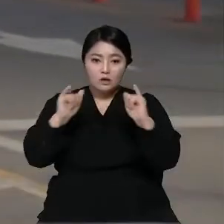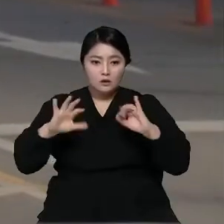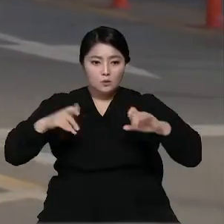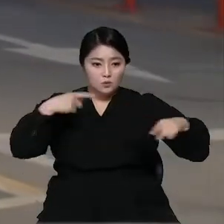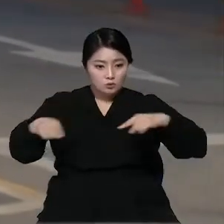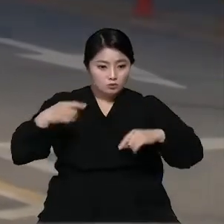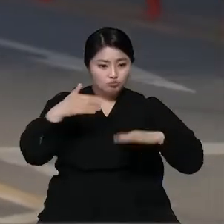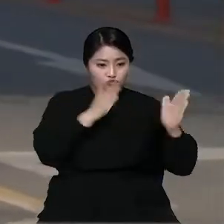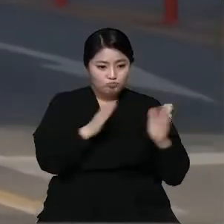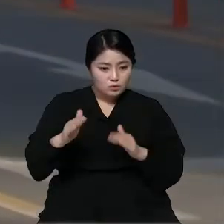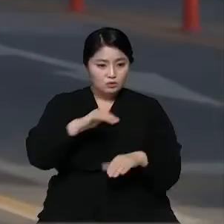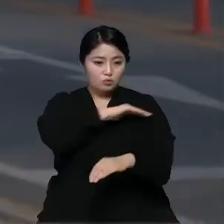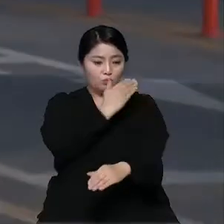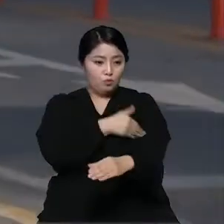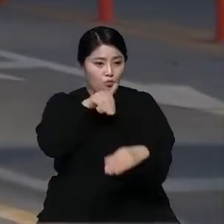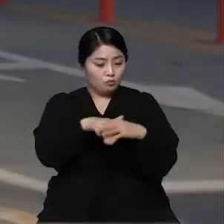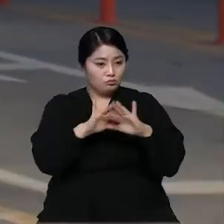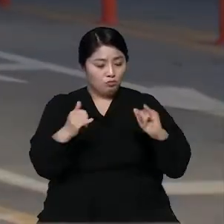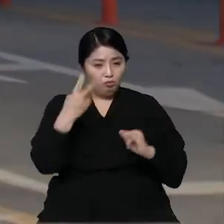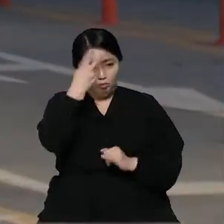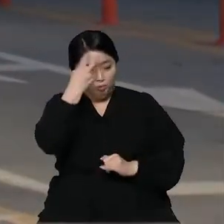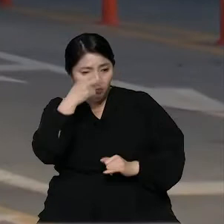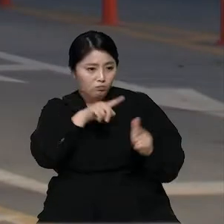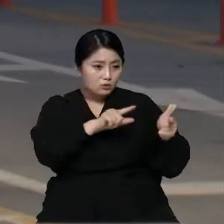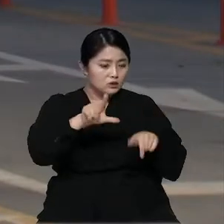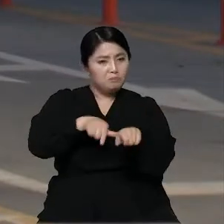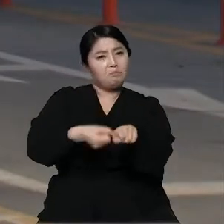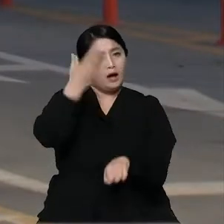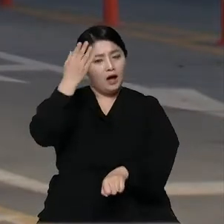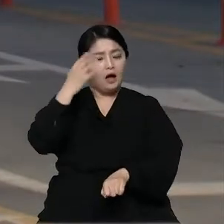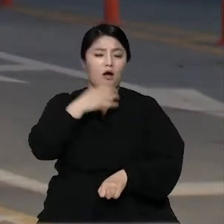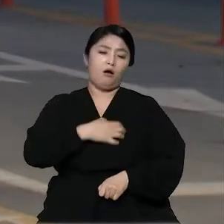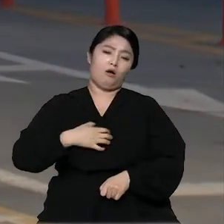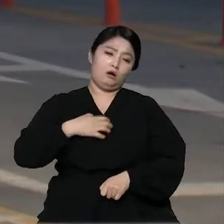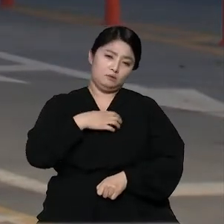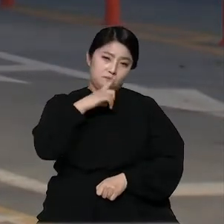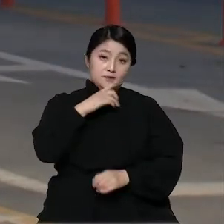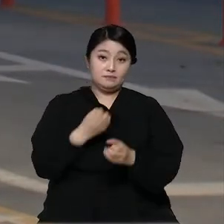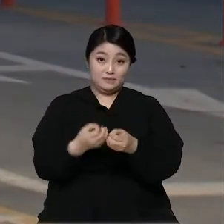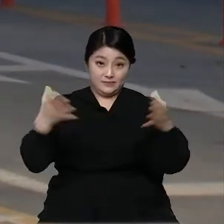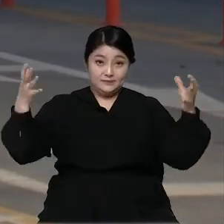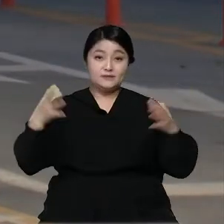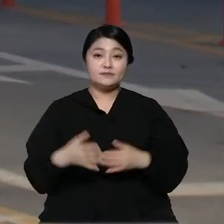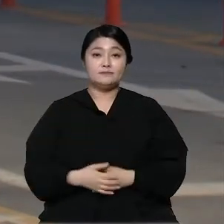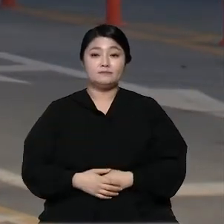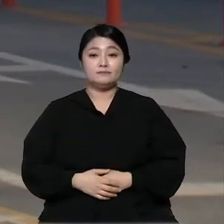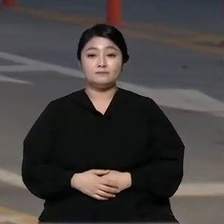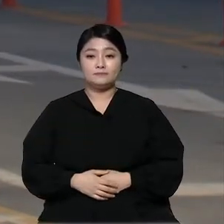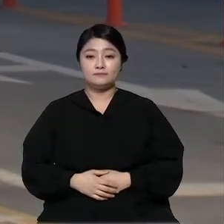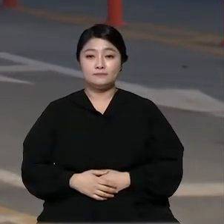정책 준비나 유권자들의 검증 시간이 턱없이 부족할 것이란 우려가 나오고 있습니다. KBC 이영길입니다.